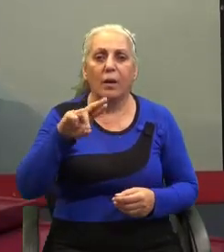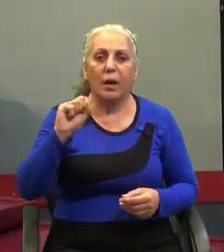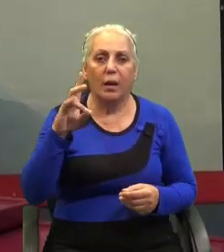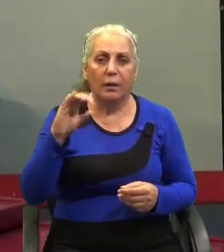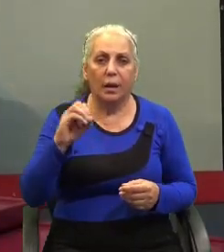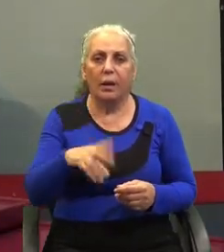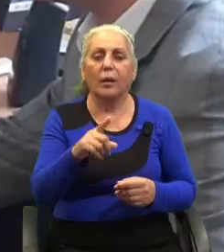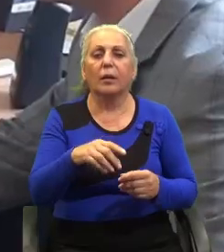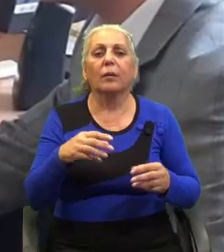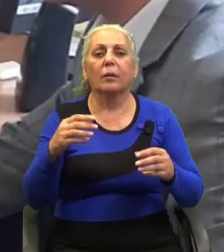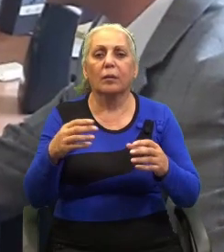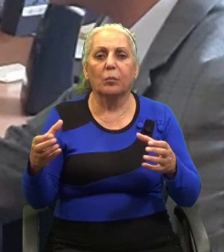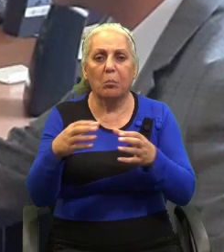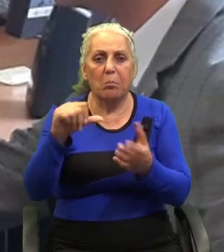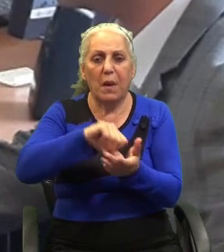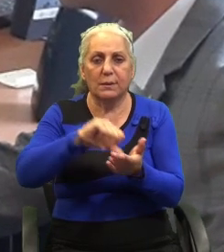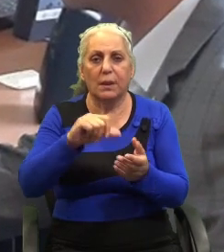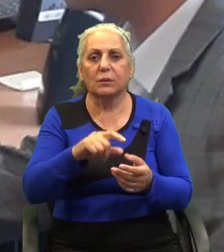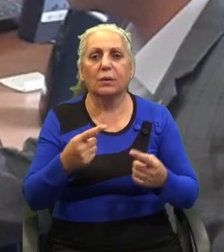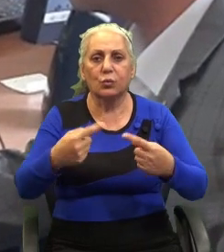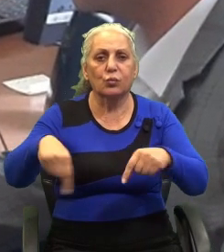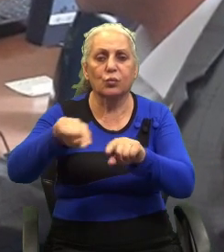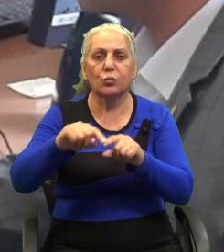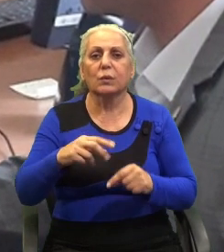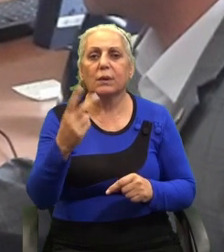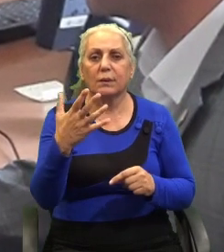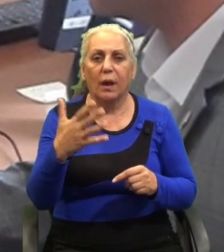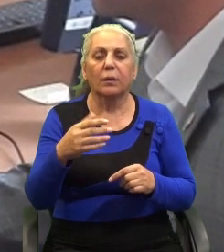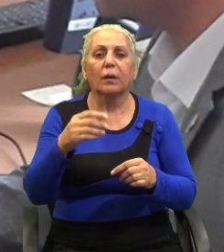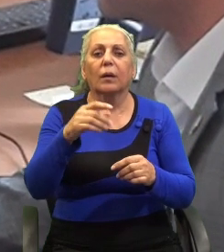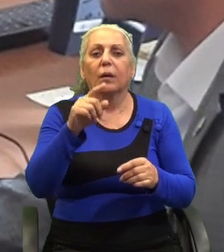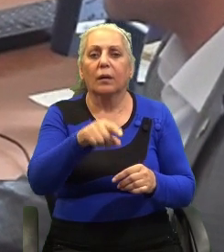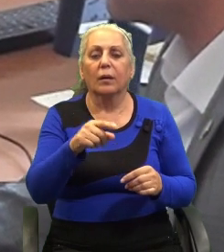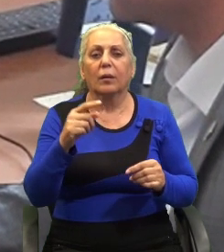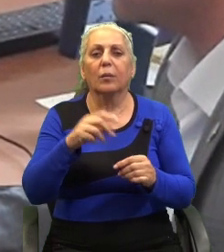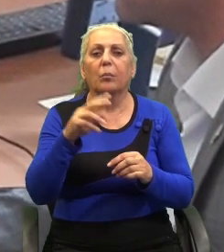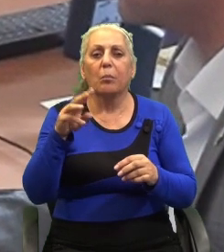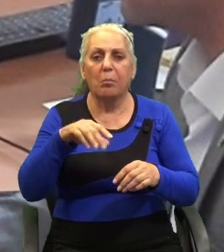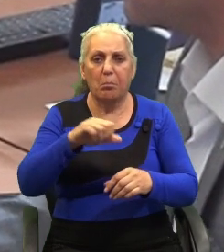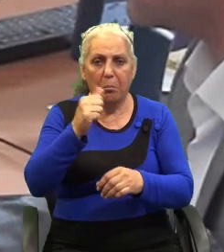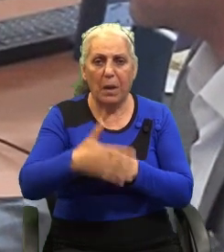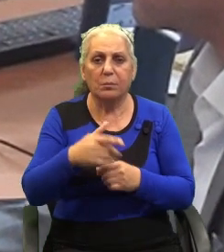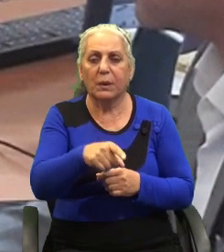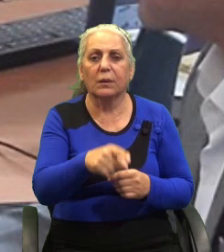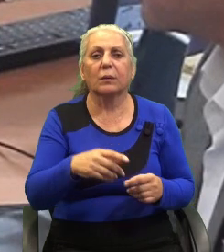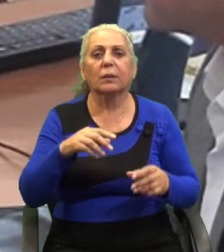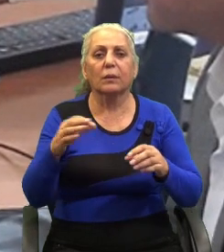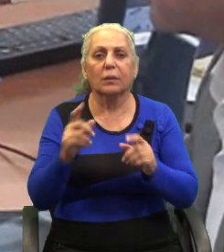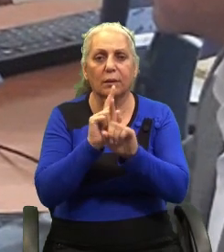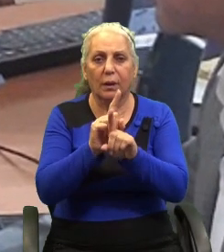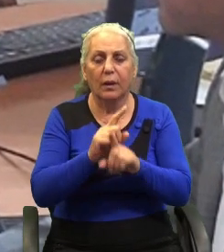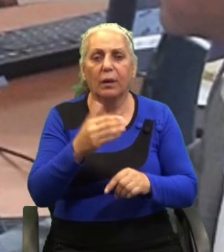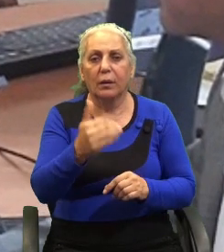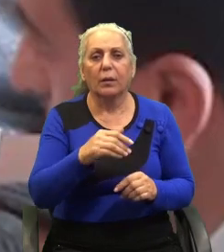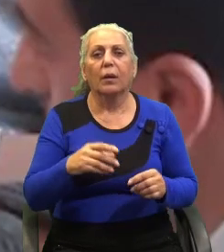ընդունելությանը մասնակցել է շուրջ 25 քաղաքացի Վանաձորից և մարզի տարբեր տարածաշրջաններից։ Մարզպետի տեղակալին բնակիչները հիմնականում դիմել